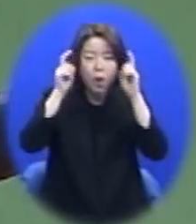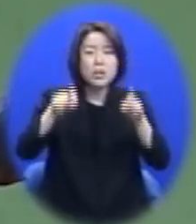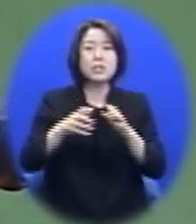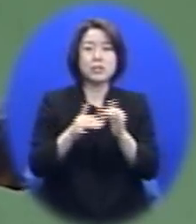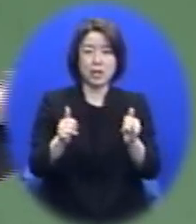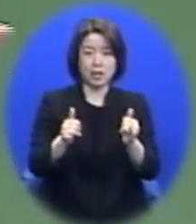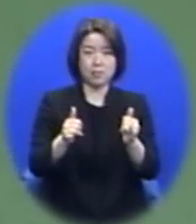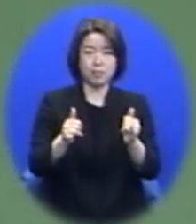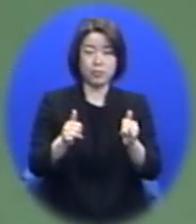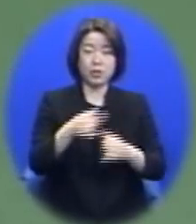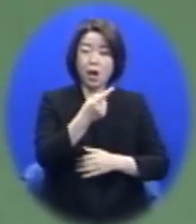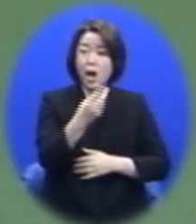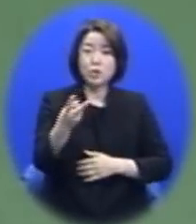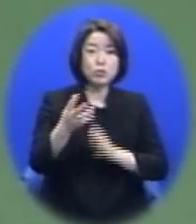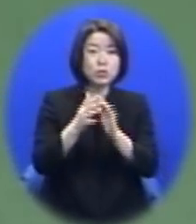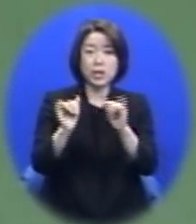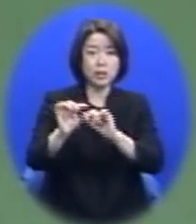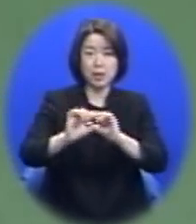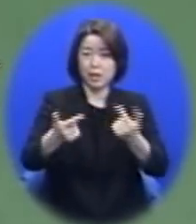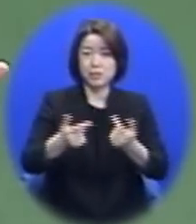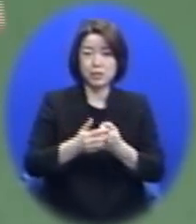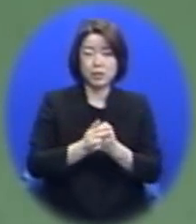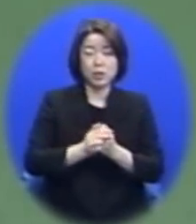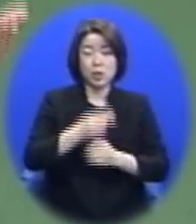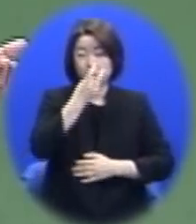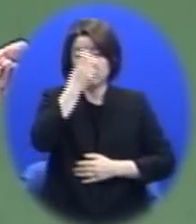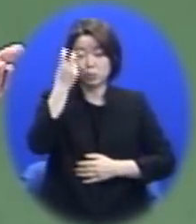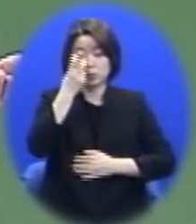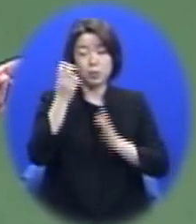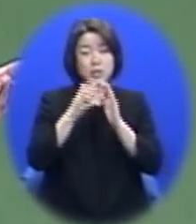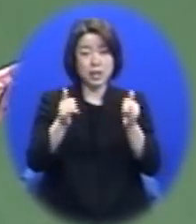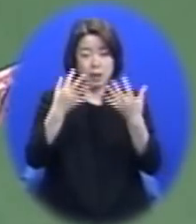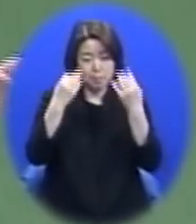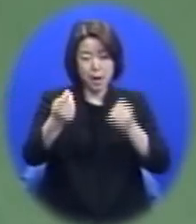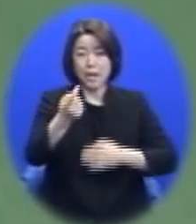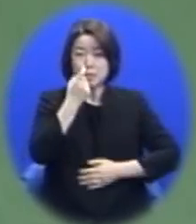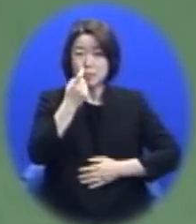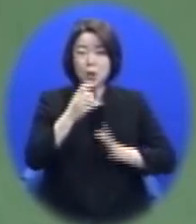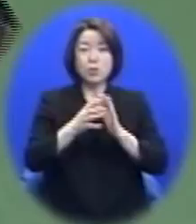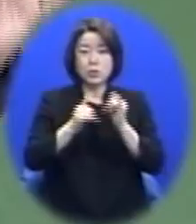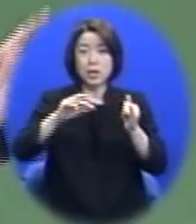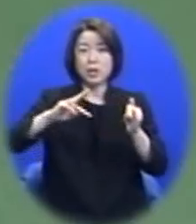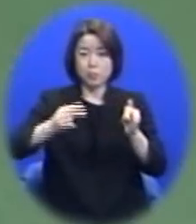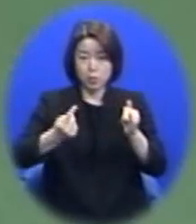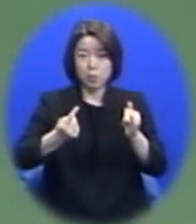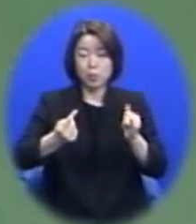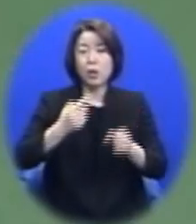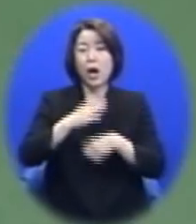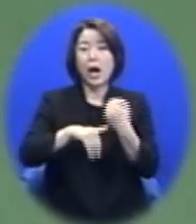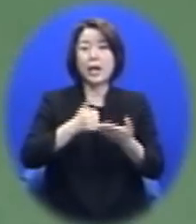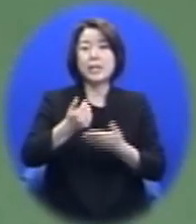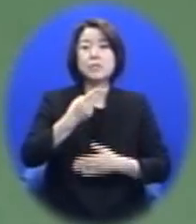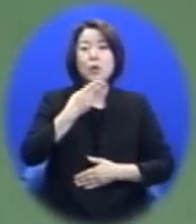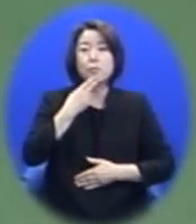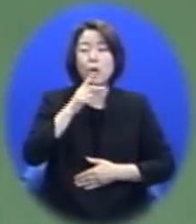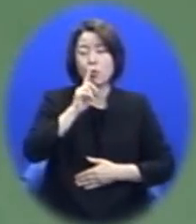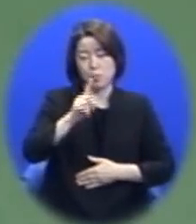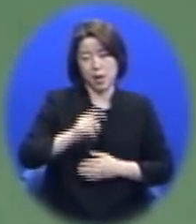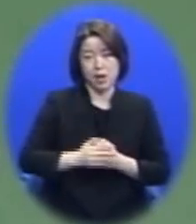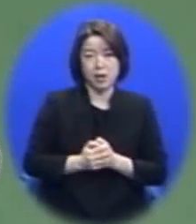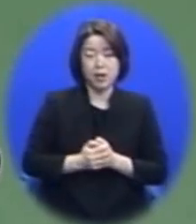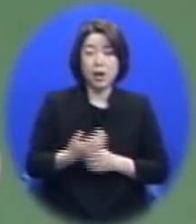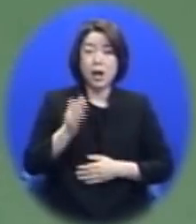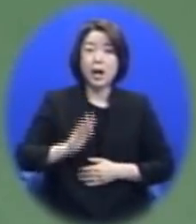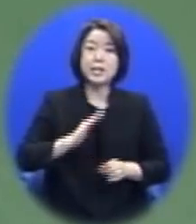생각하는 사람이 한두 사람입니까? 똑똑한 사람, 많이 배운 사람, 그런 사람도 하나님이 없다고 하잖아요. 그런데